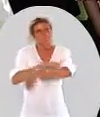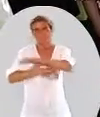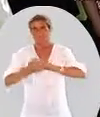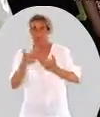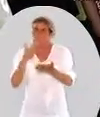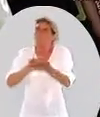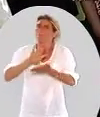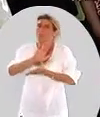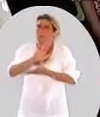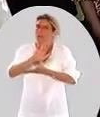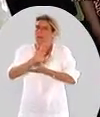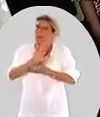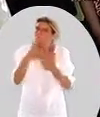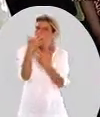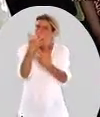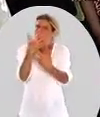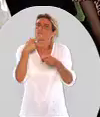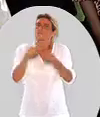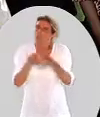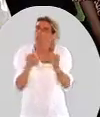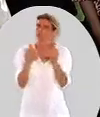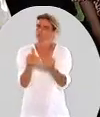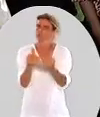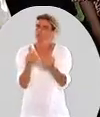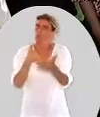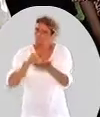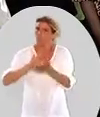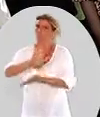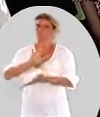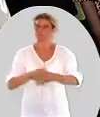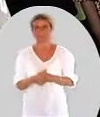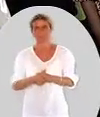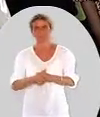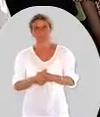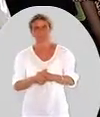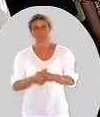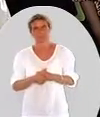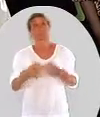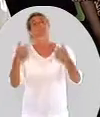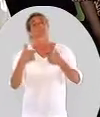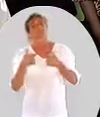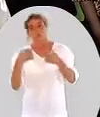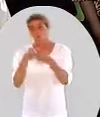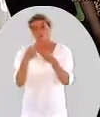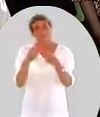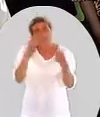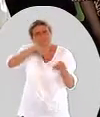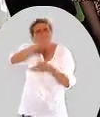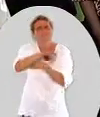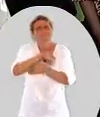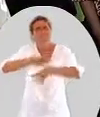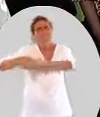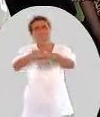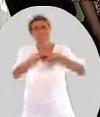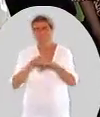à la mesure de vos exigences j'en prends l'engagement nous devons rester rassemblés Unis